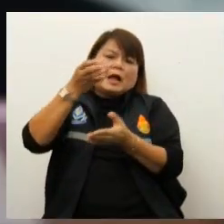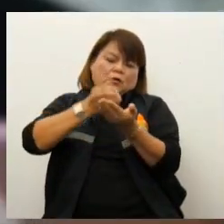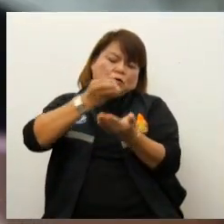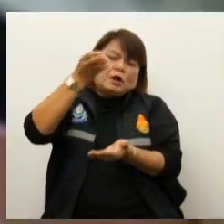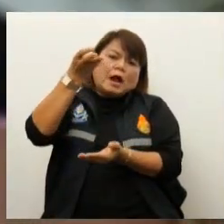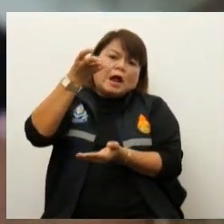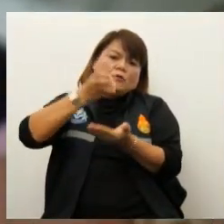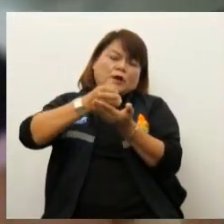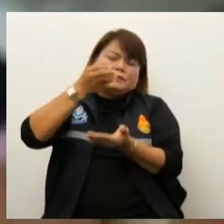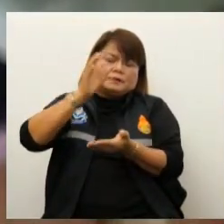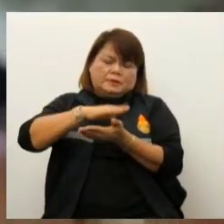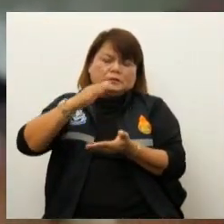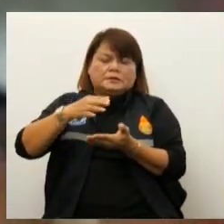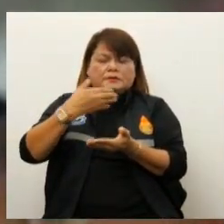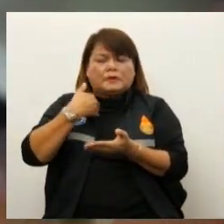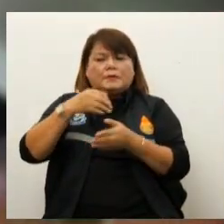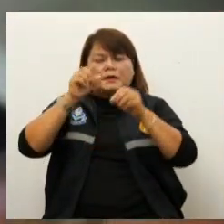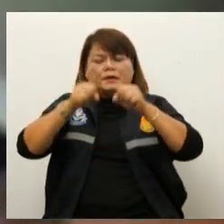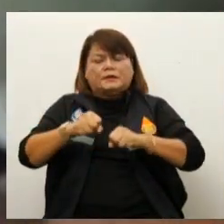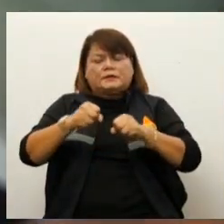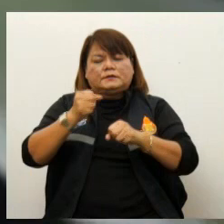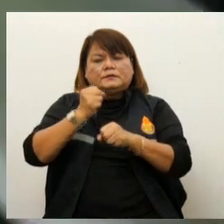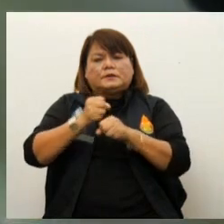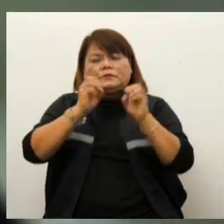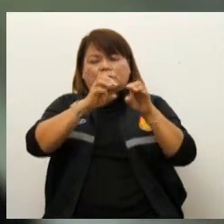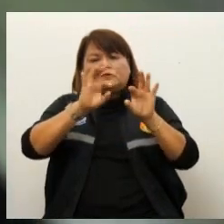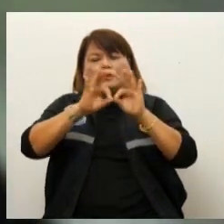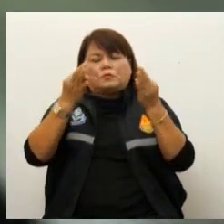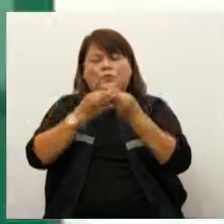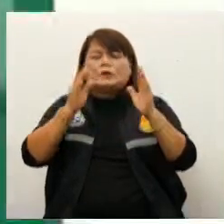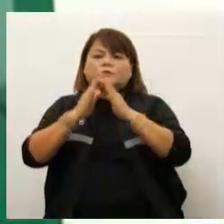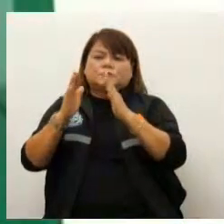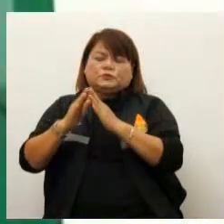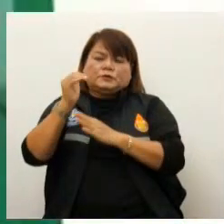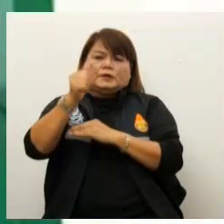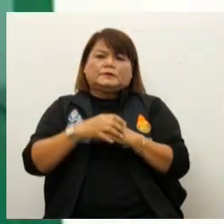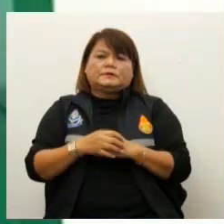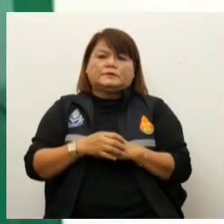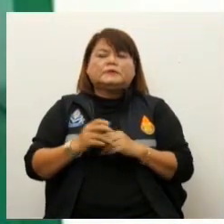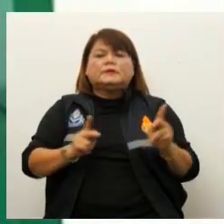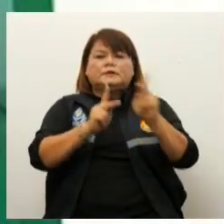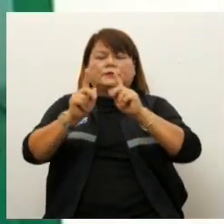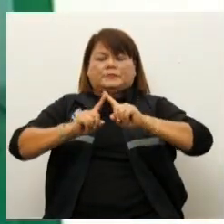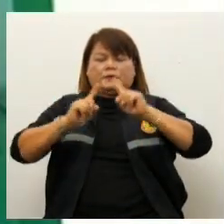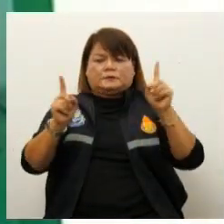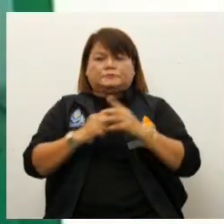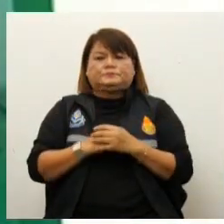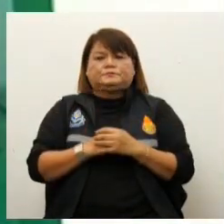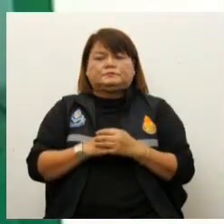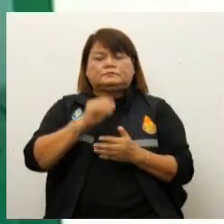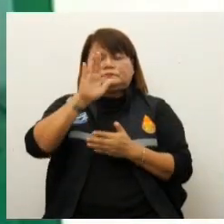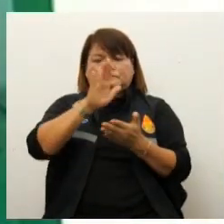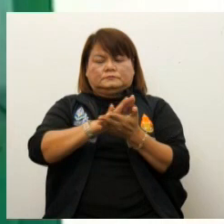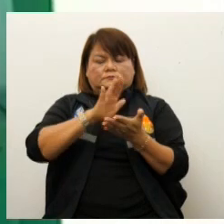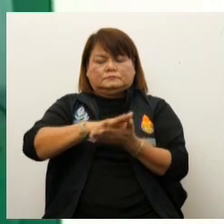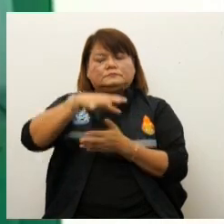รียนสามารถต่อยอดความรู้ไปสู่ครอบครัวและชุมชนอีกด้วย จากกิจกรรมต่างๆของโรงเรียนในส